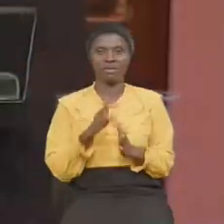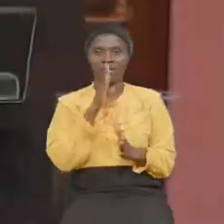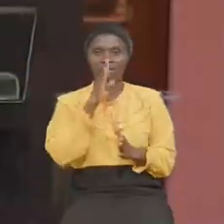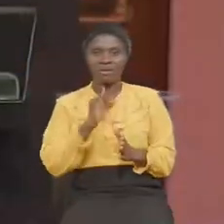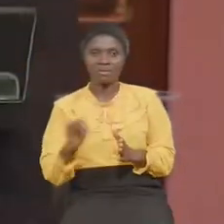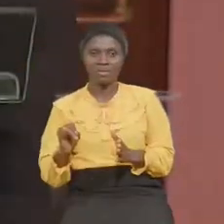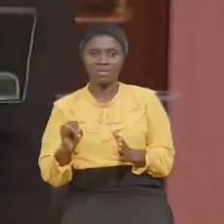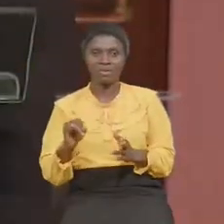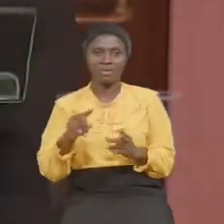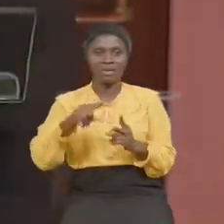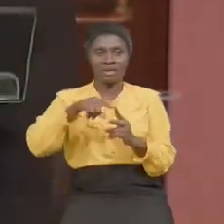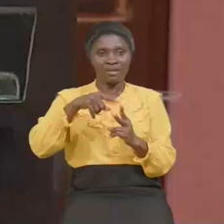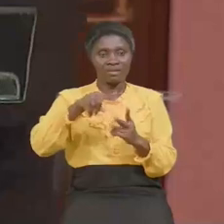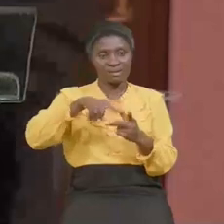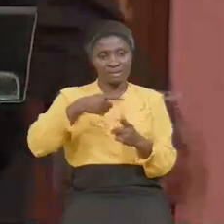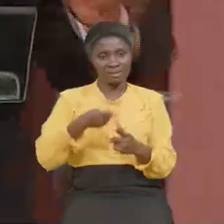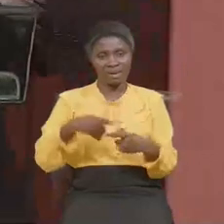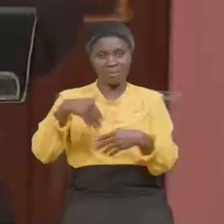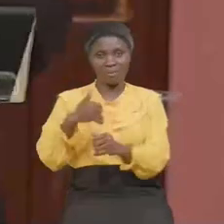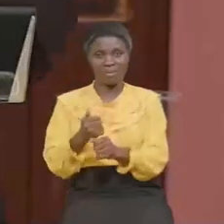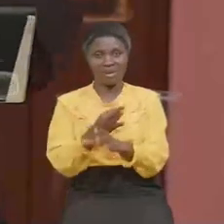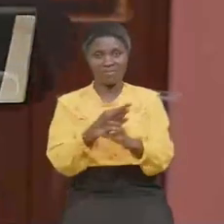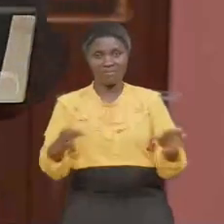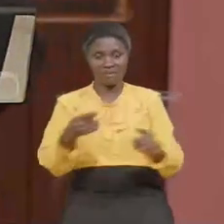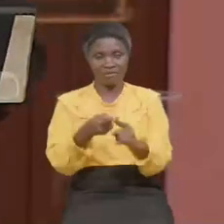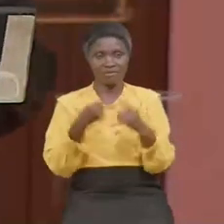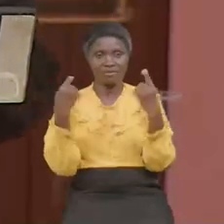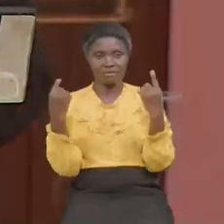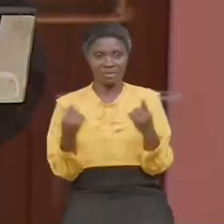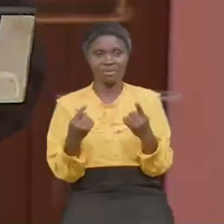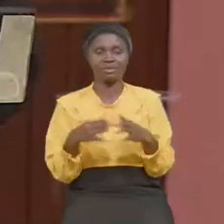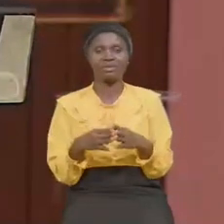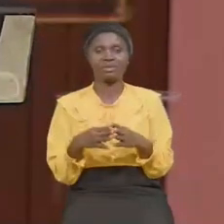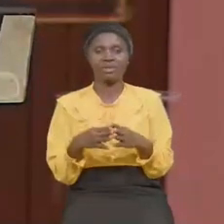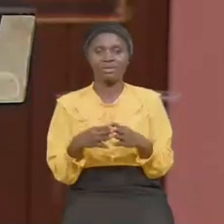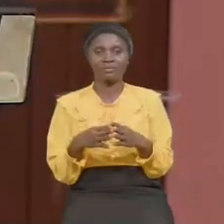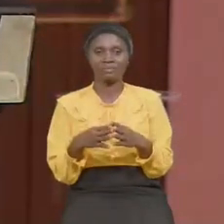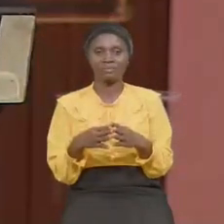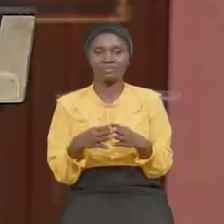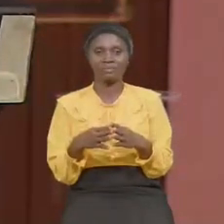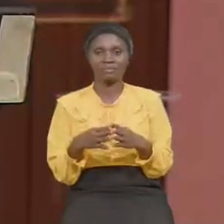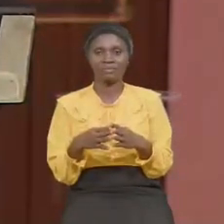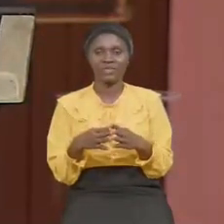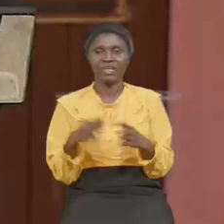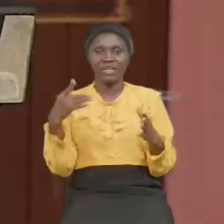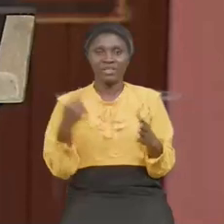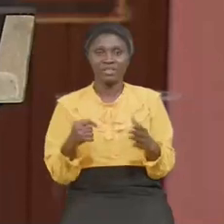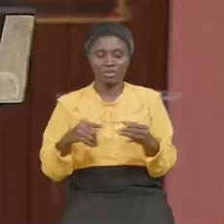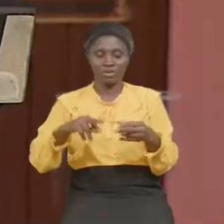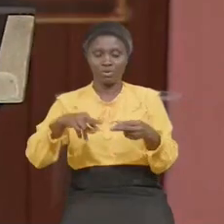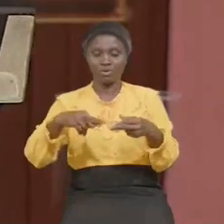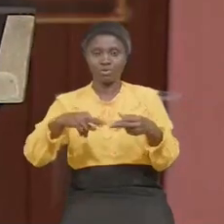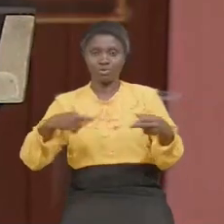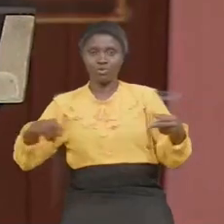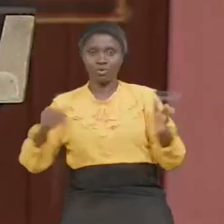Ayant été affranchi du péché, vous êtes la corde qui te liait au péché. Cette corde est coupée.